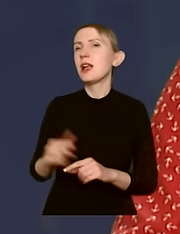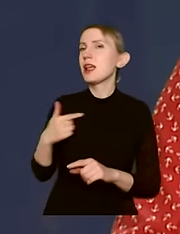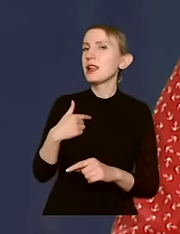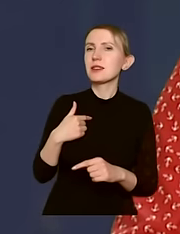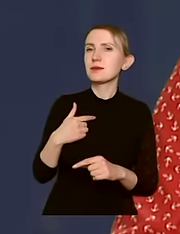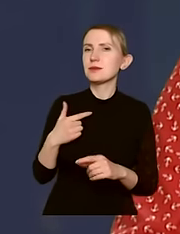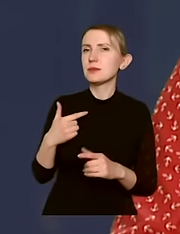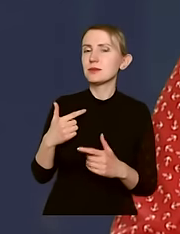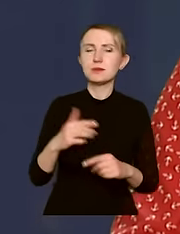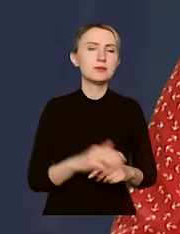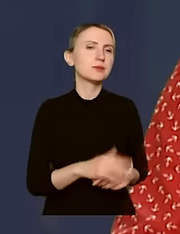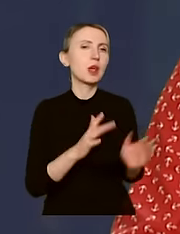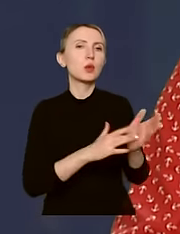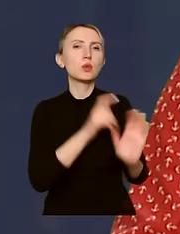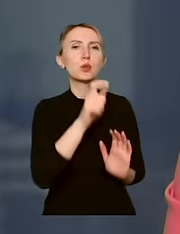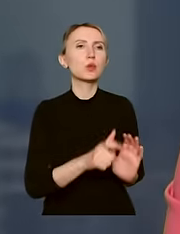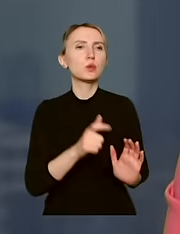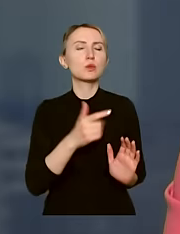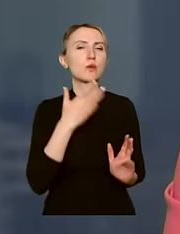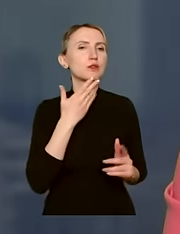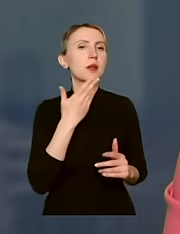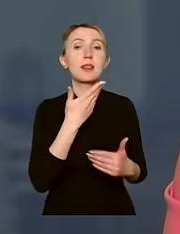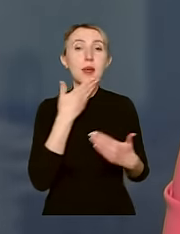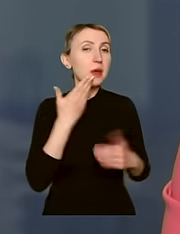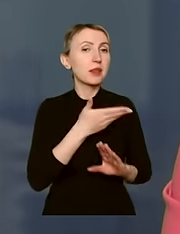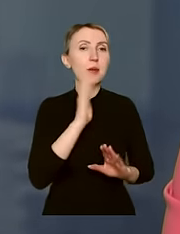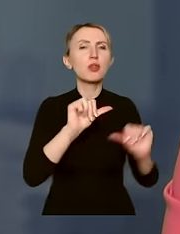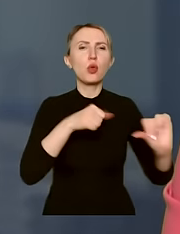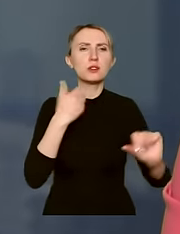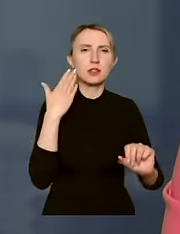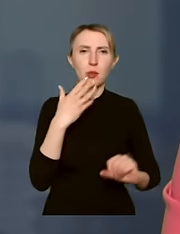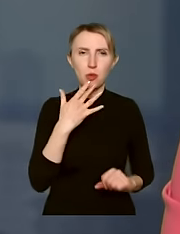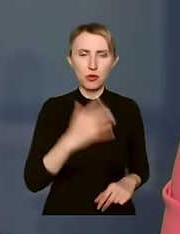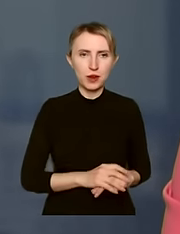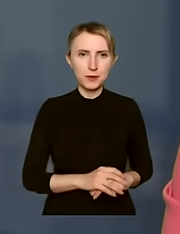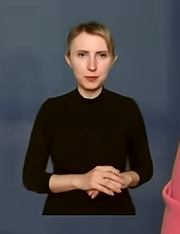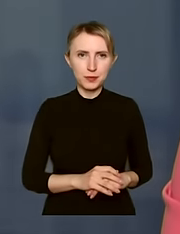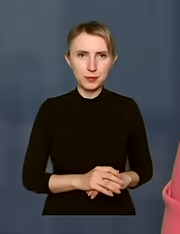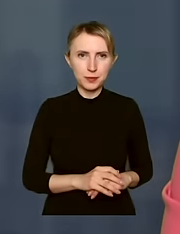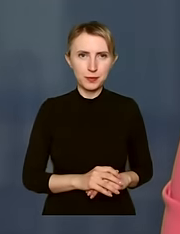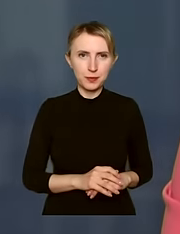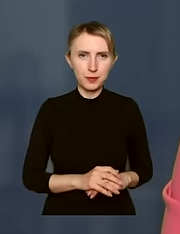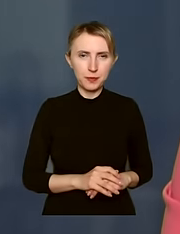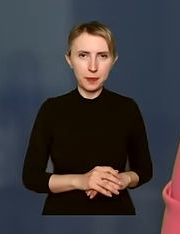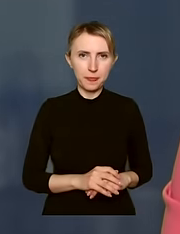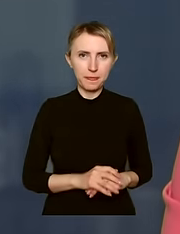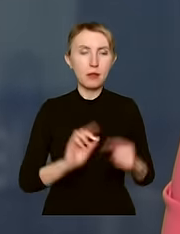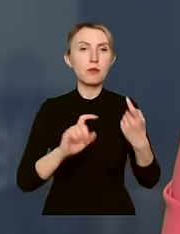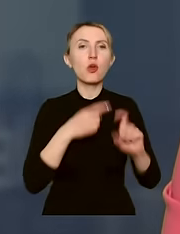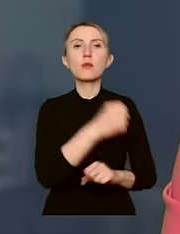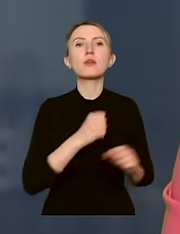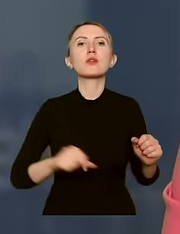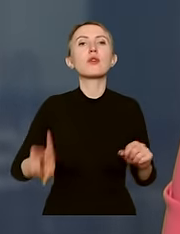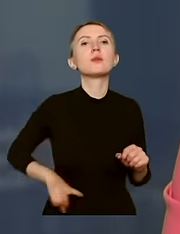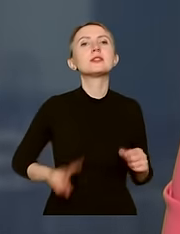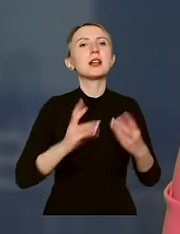nie ma do... i nie będzie w tym roku. To powiedział w zeszłym tygodniu. Było wysyłana interpelacja poselska do Ministerstwa